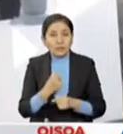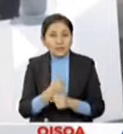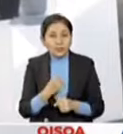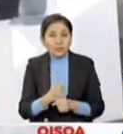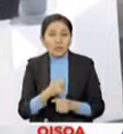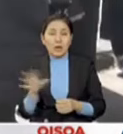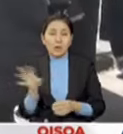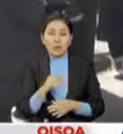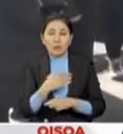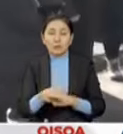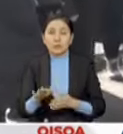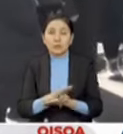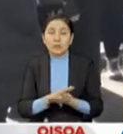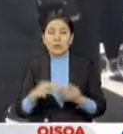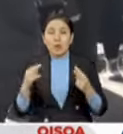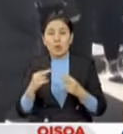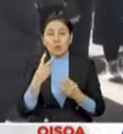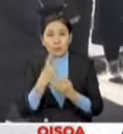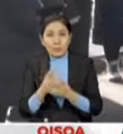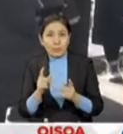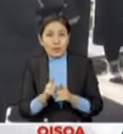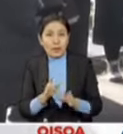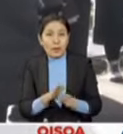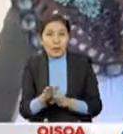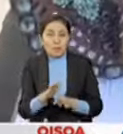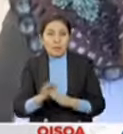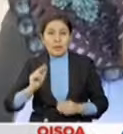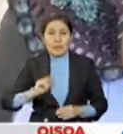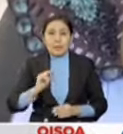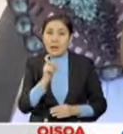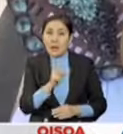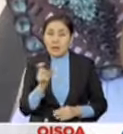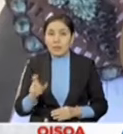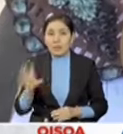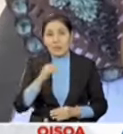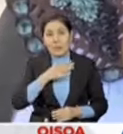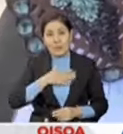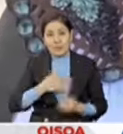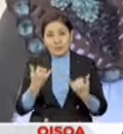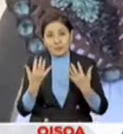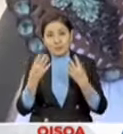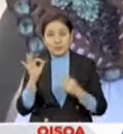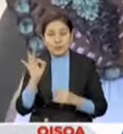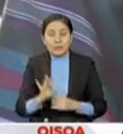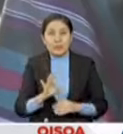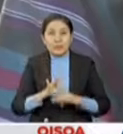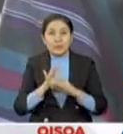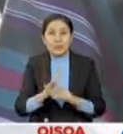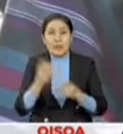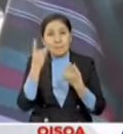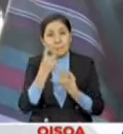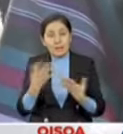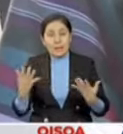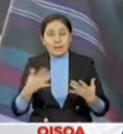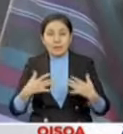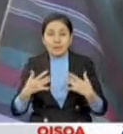ko'chalar tozalandi. Guvohi bo'lib turganingizdek, amalga oshirilgan ishlardan aholi ham mamnun. Shu kunning o'zida mahallada tashkil etilgan madaniy